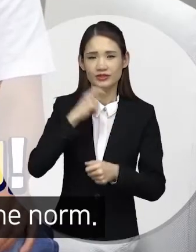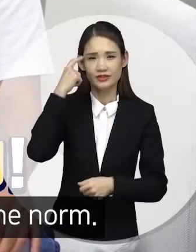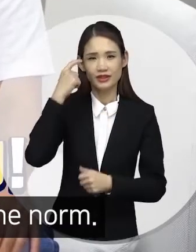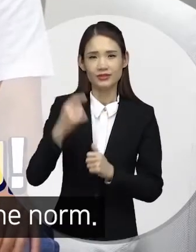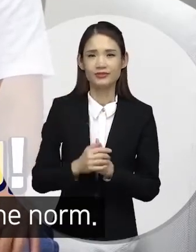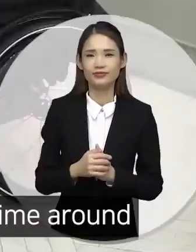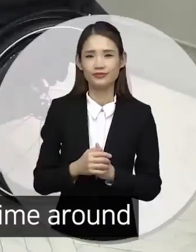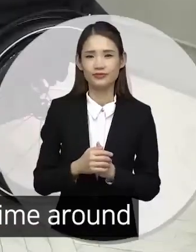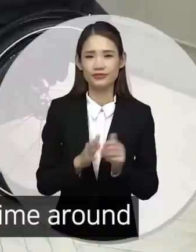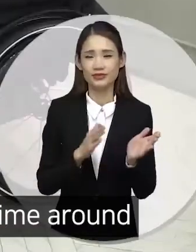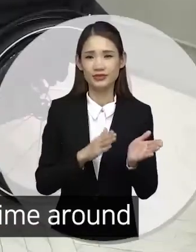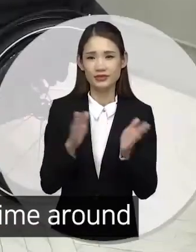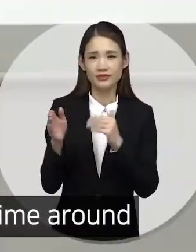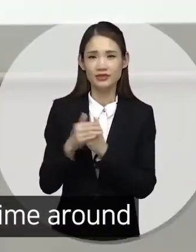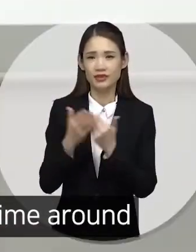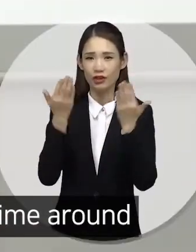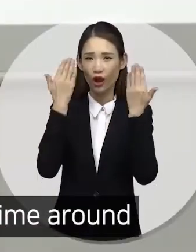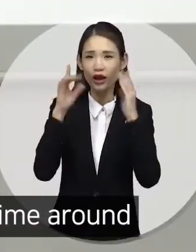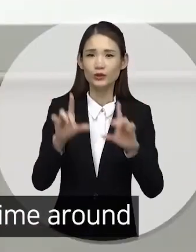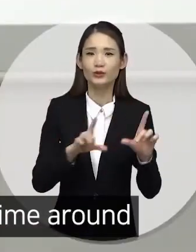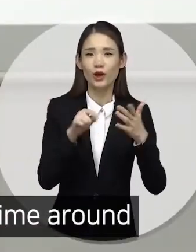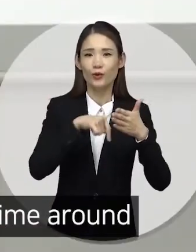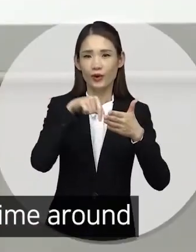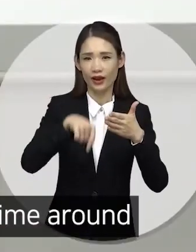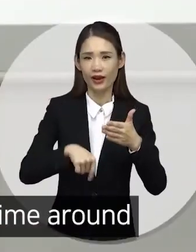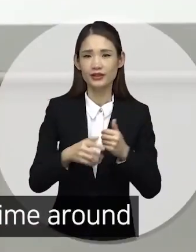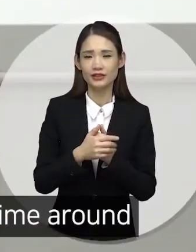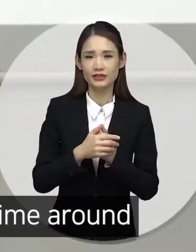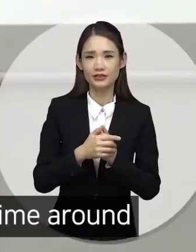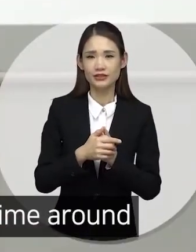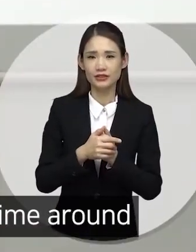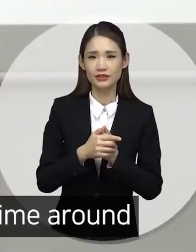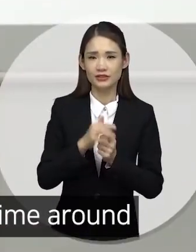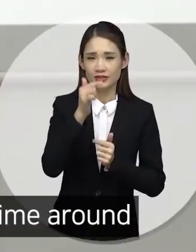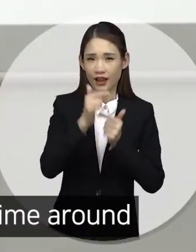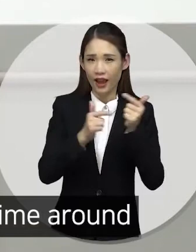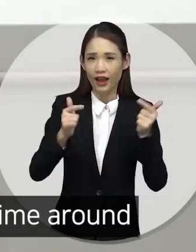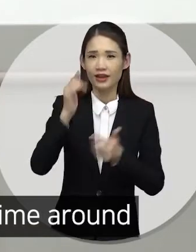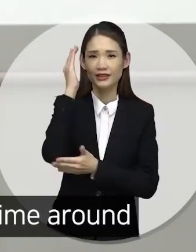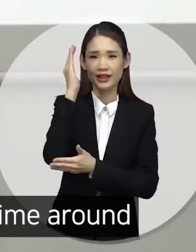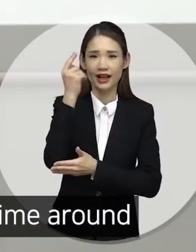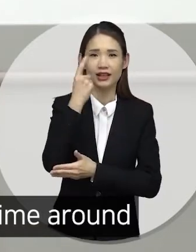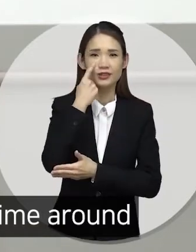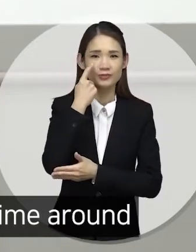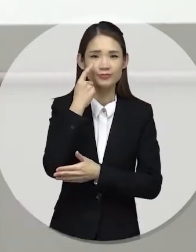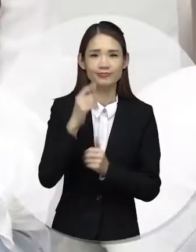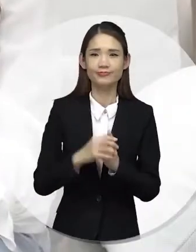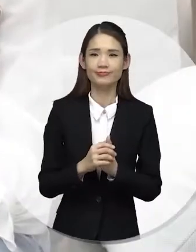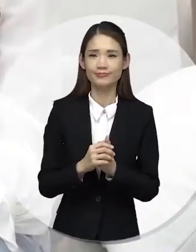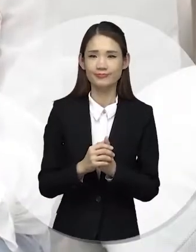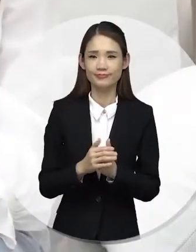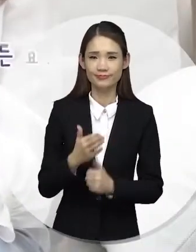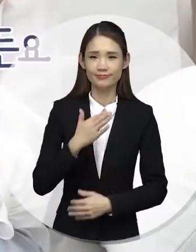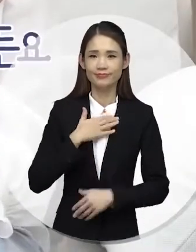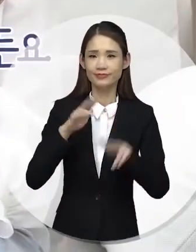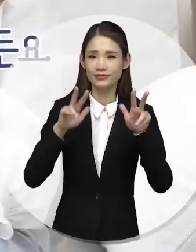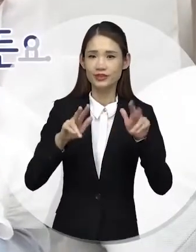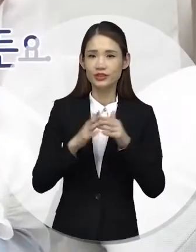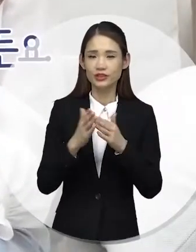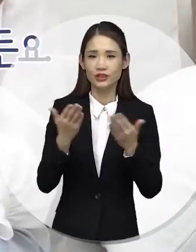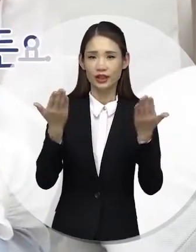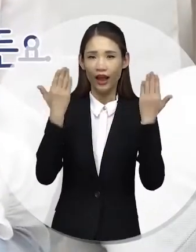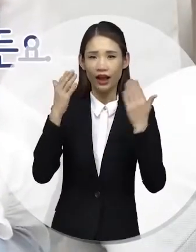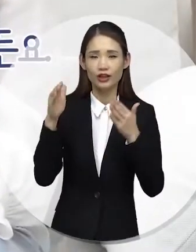됐습니다. 그렇다면은 학교 생활에서에 대한 다양한 이야기를 한번 해보겠습니다. 저는